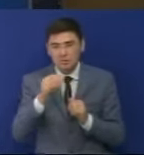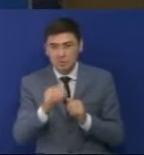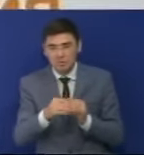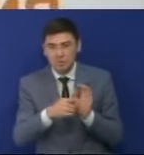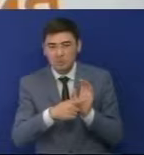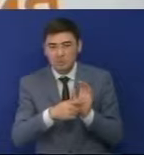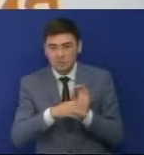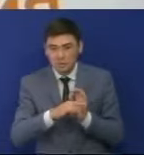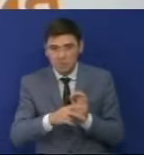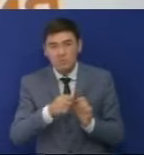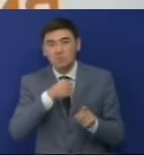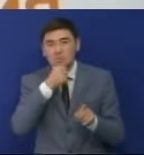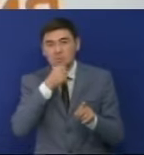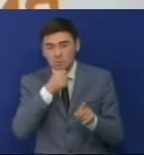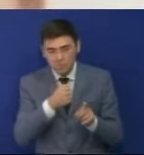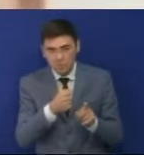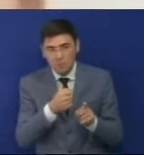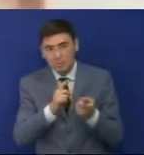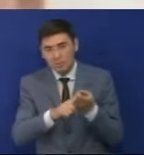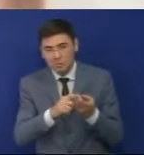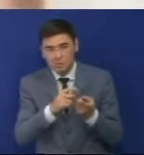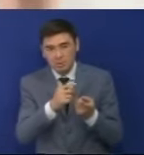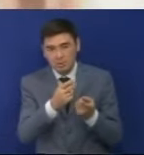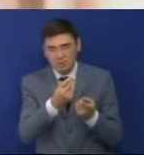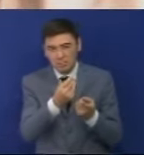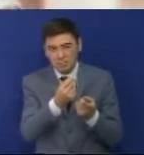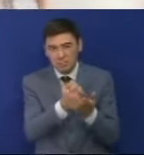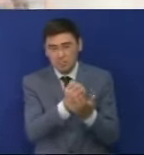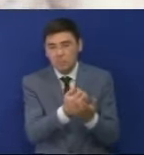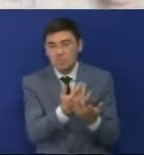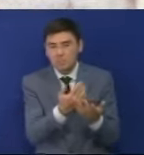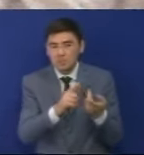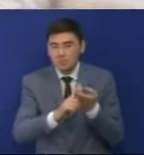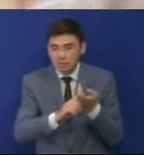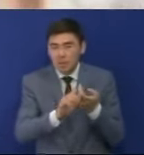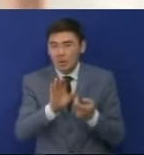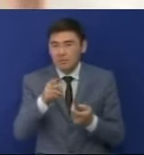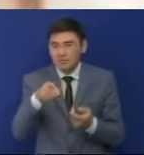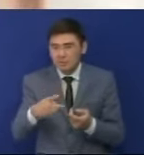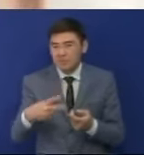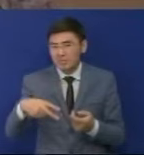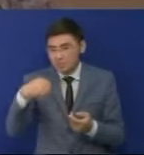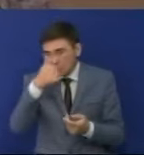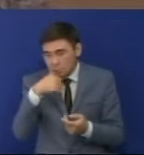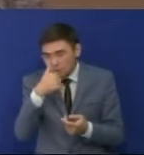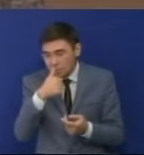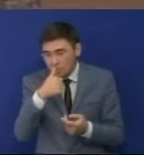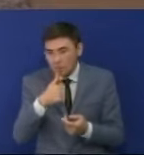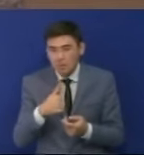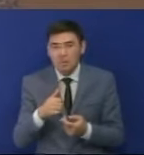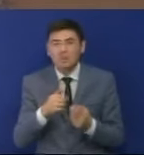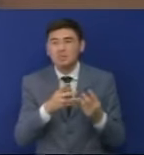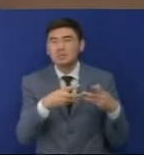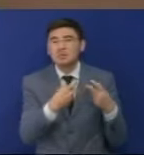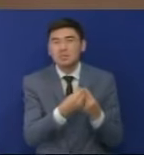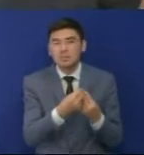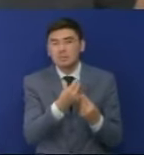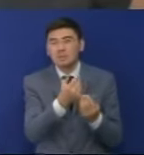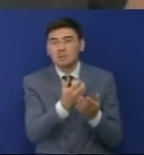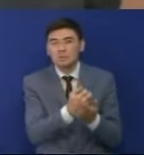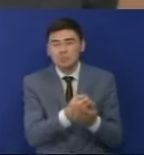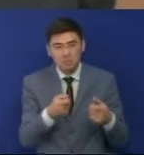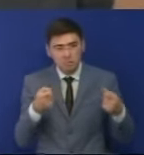ал ересектердің төлемдері табысқа тәуелді болса, 2020 жылдан бастап атаулы әлеуметтік көмек отбасының табысына